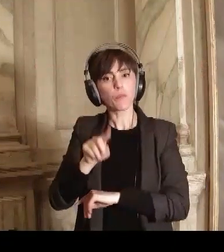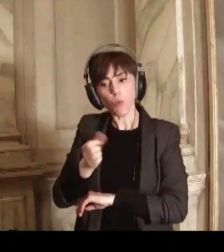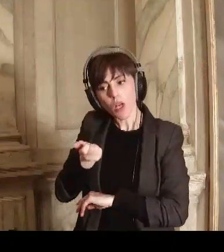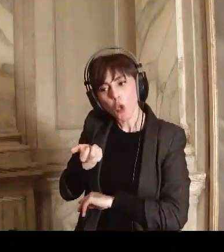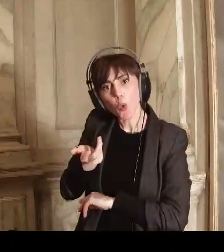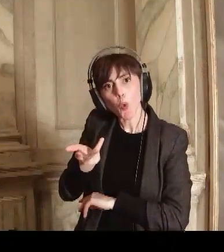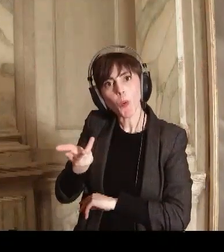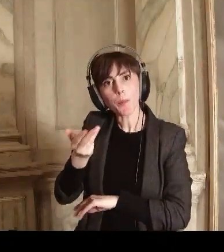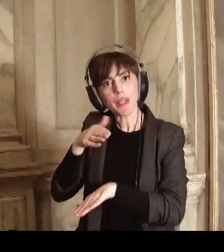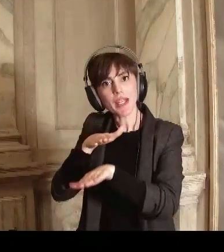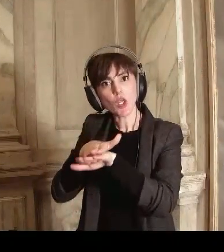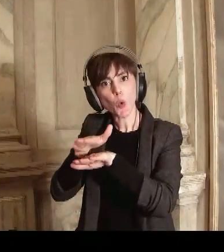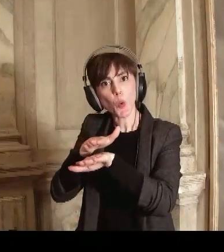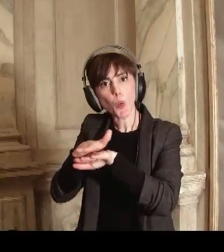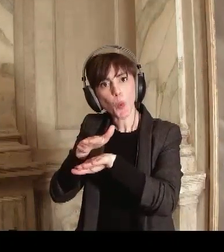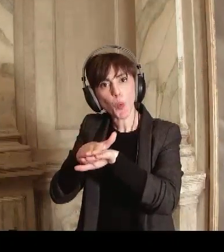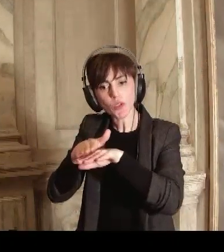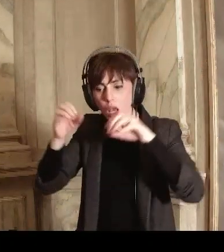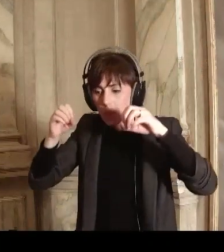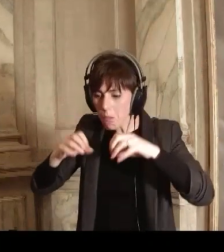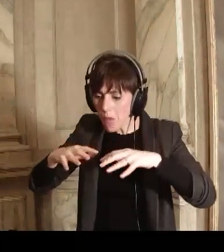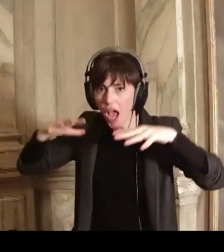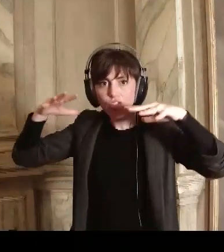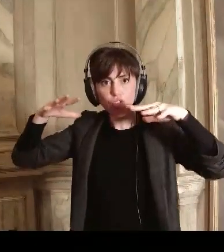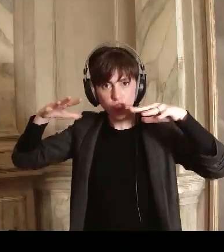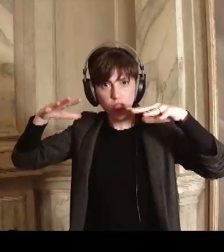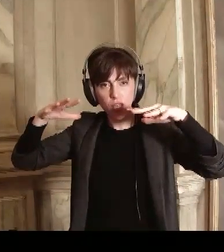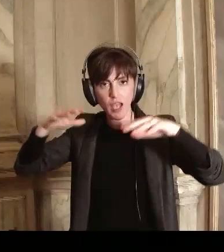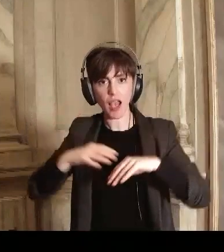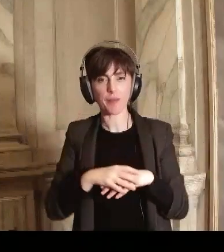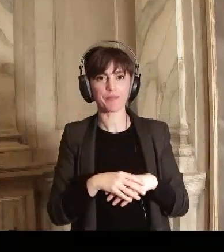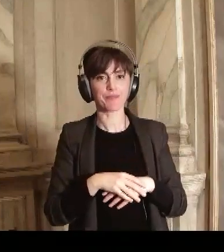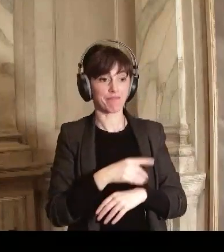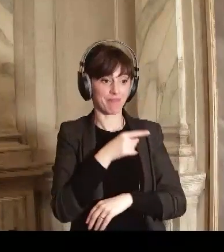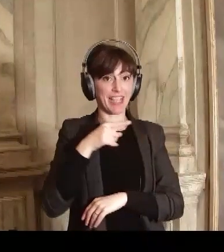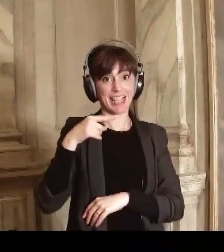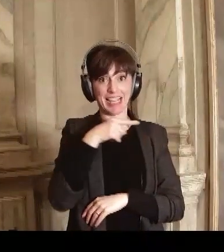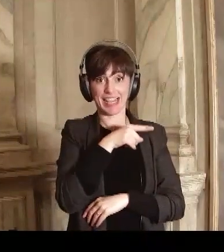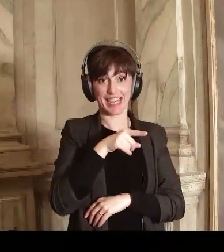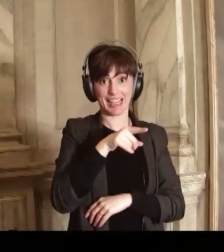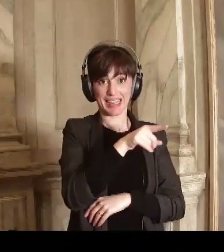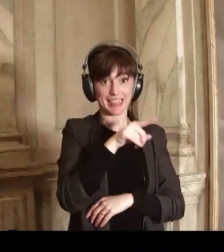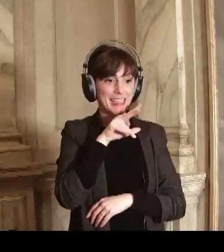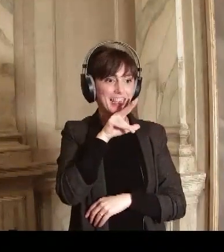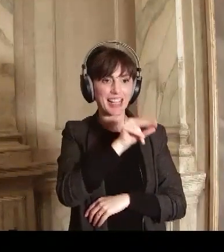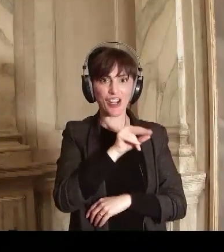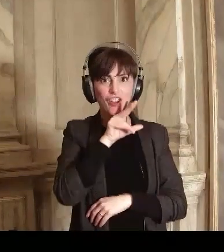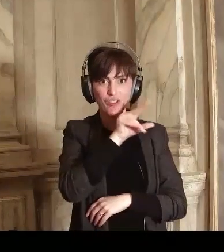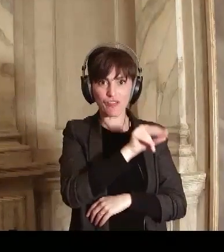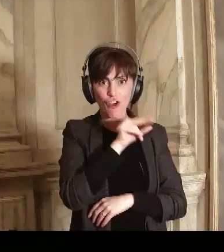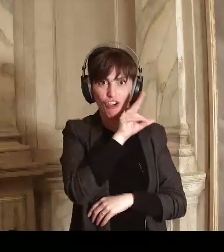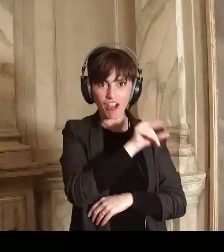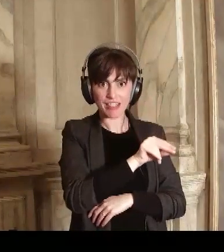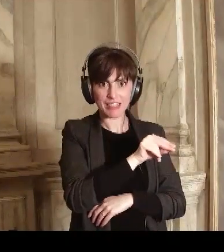a El Conde de Torrefiel. La rettilofonia di Valerio Leoni conforta il percorso nella foresta oscura